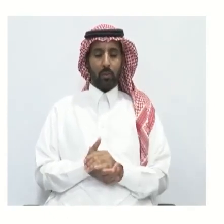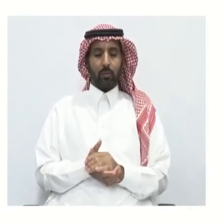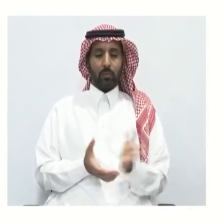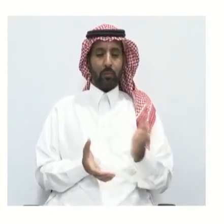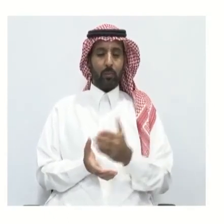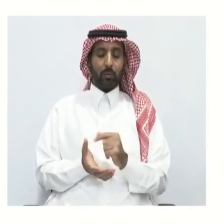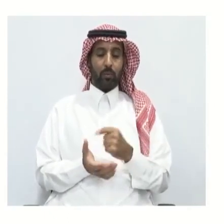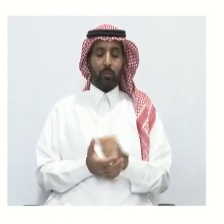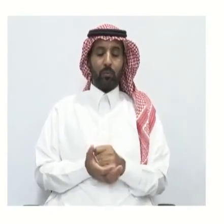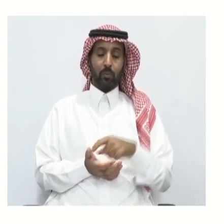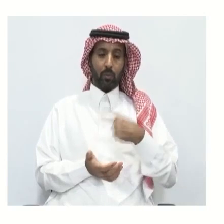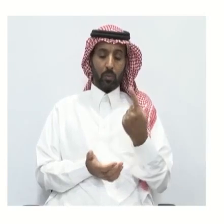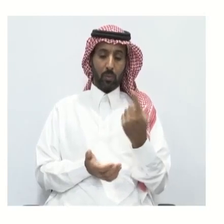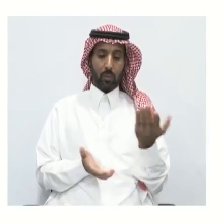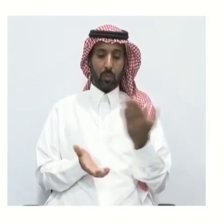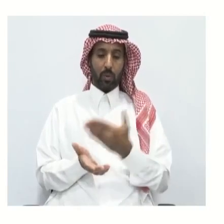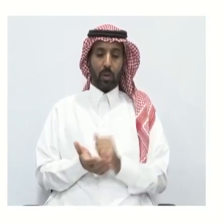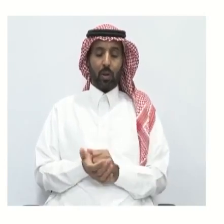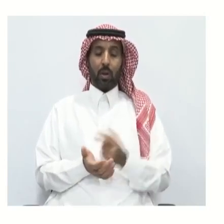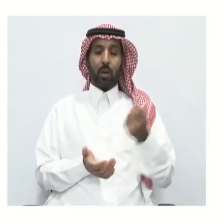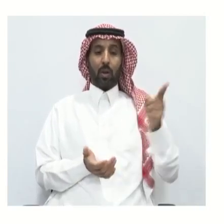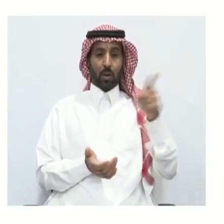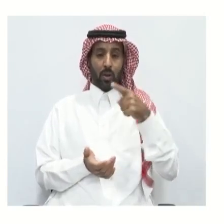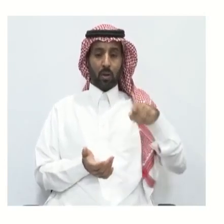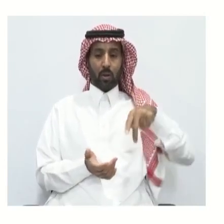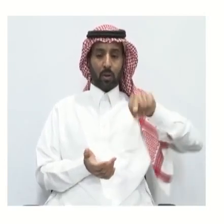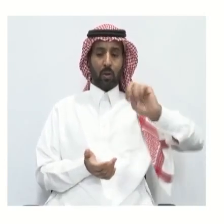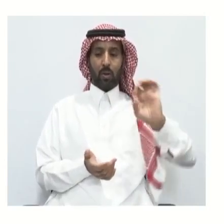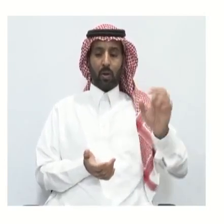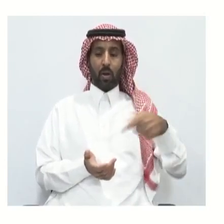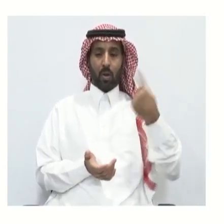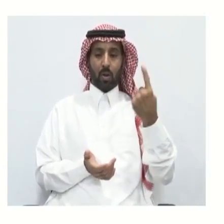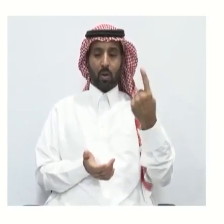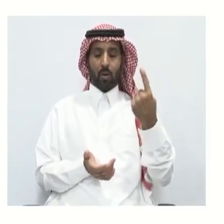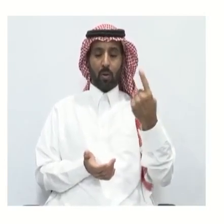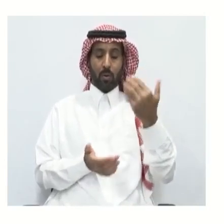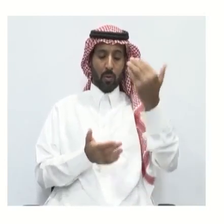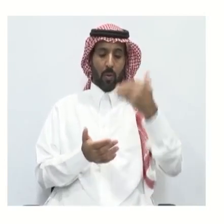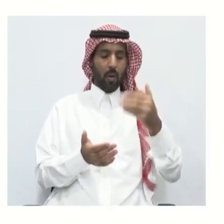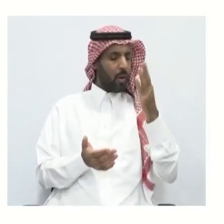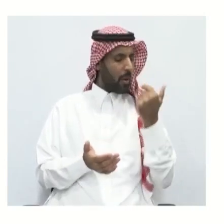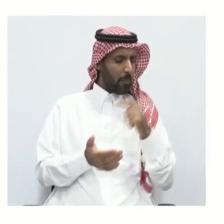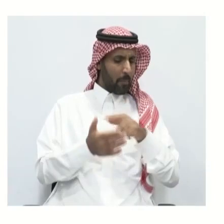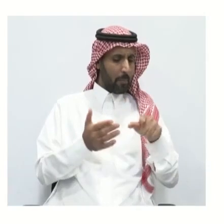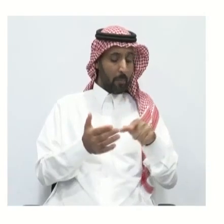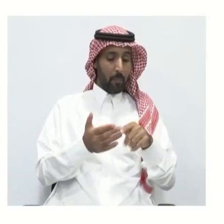هنا واحد الى الزنك وهنا واحد اذا في البسط الماده المجهوله في المقام الماده